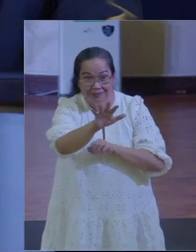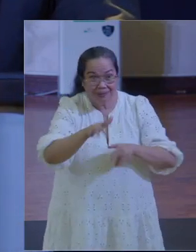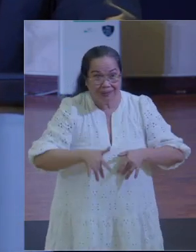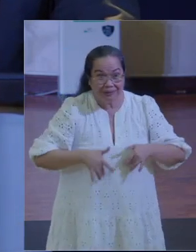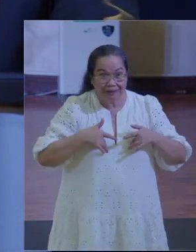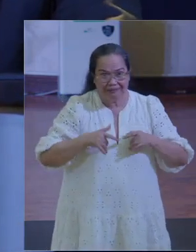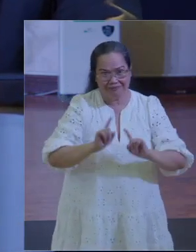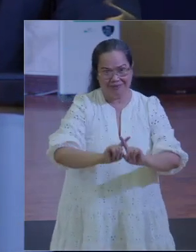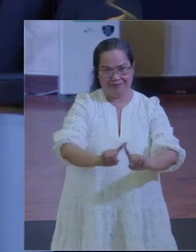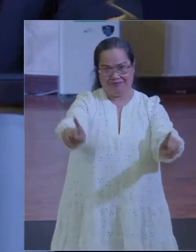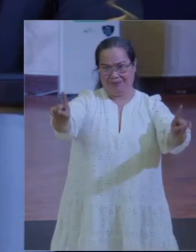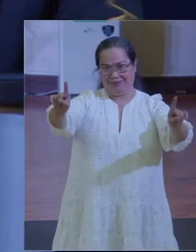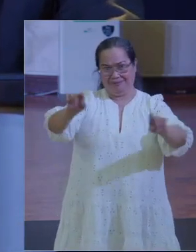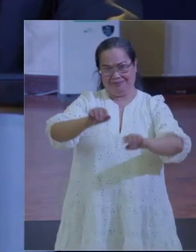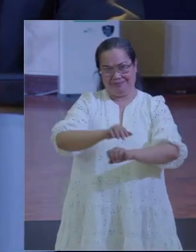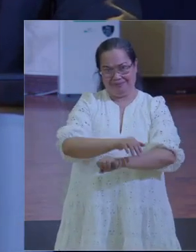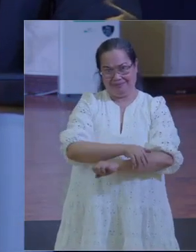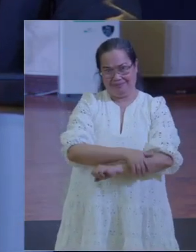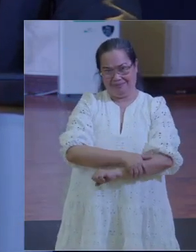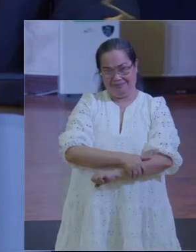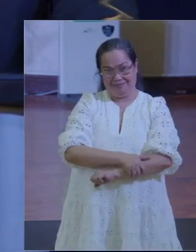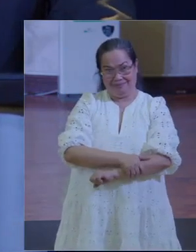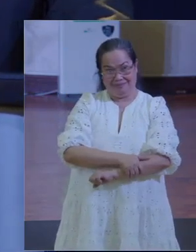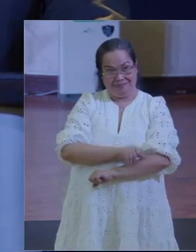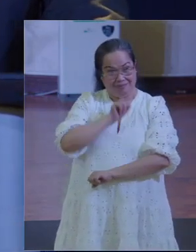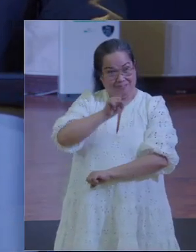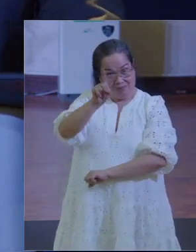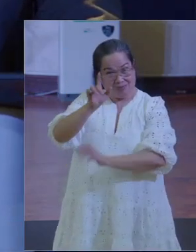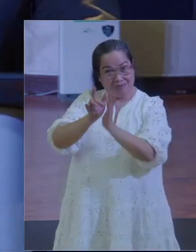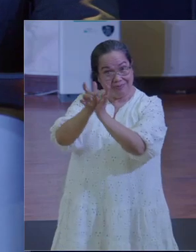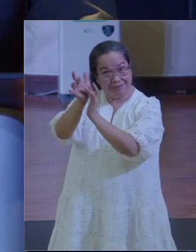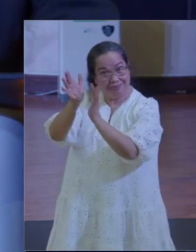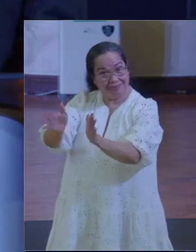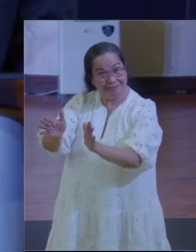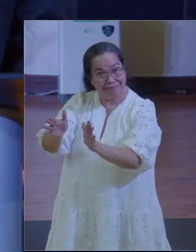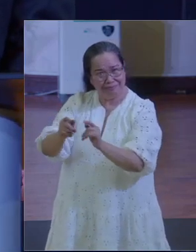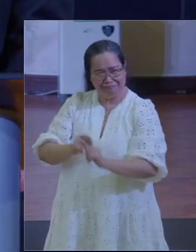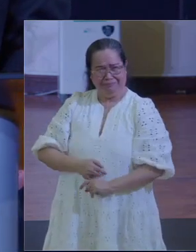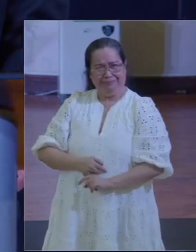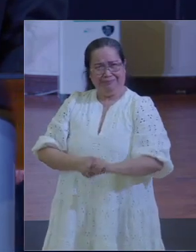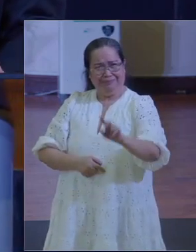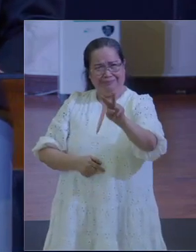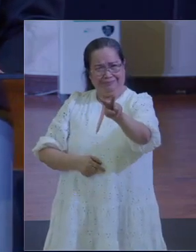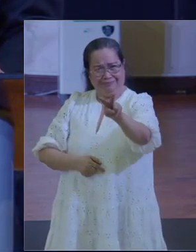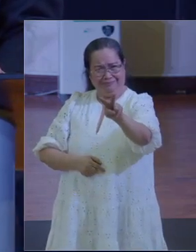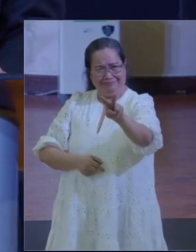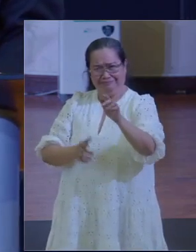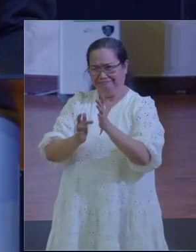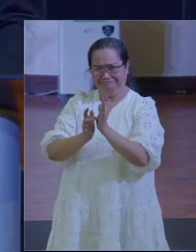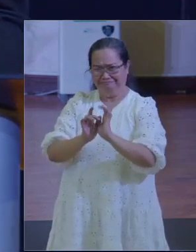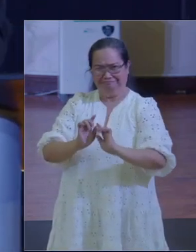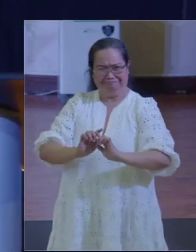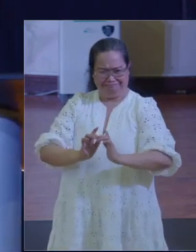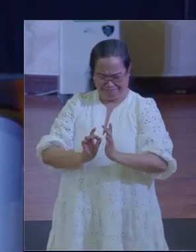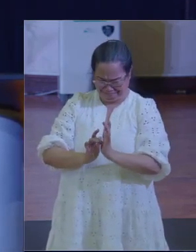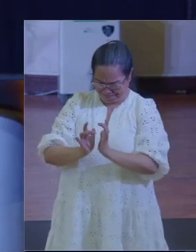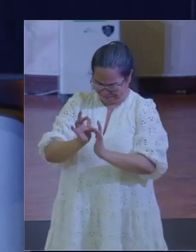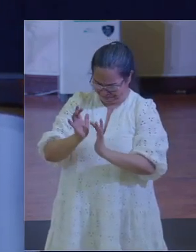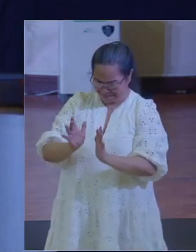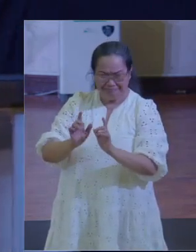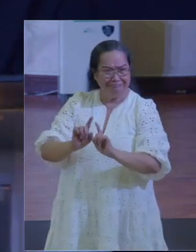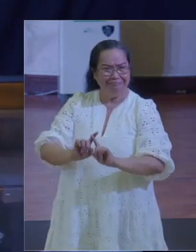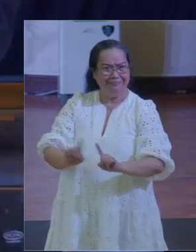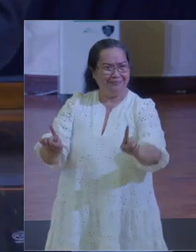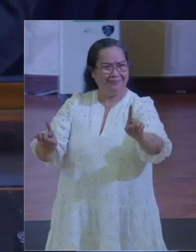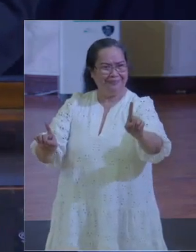ba na ang fig ay magkaroon ay galing sa tinik, o ang ubas ay napupulot sa isang